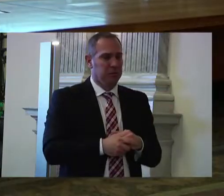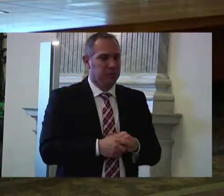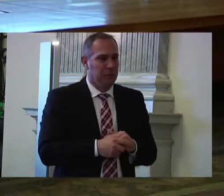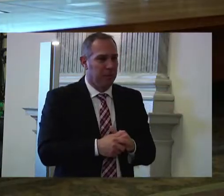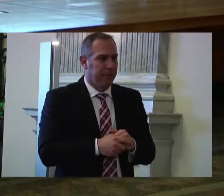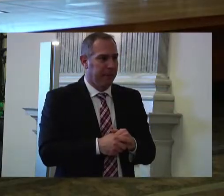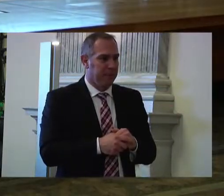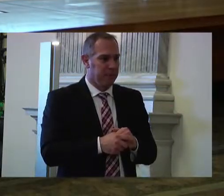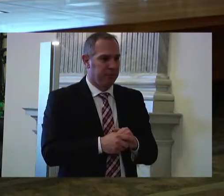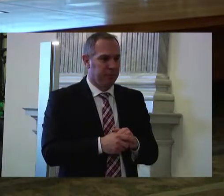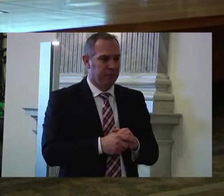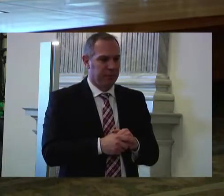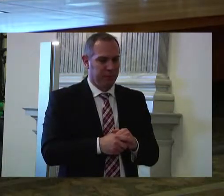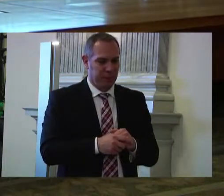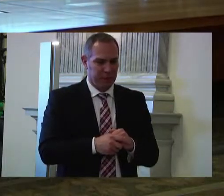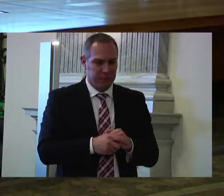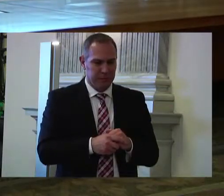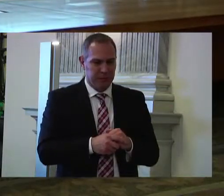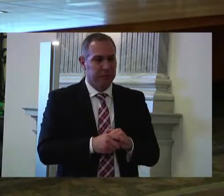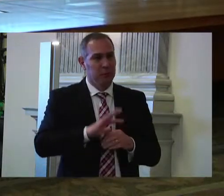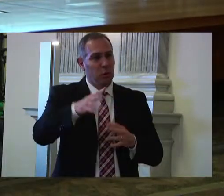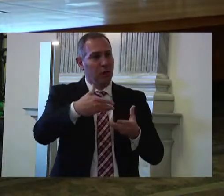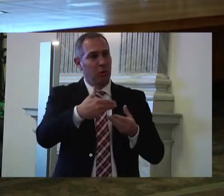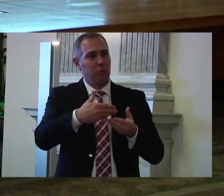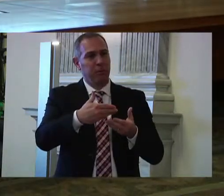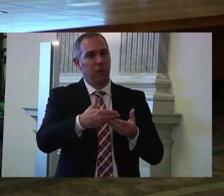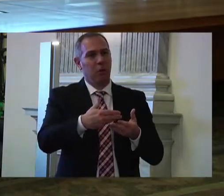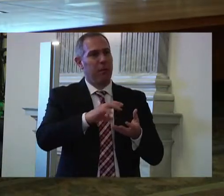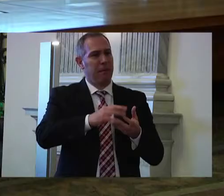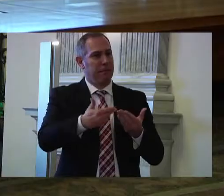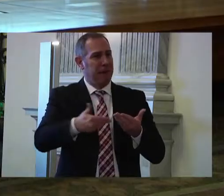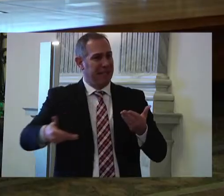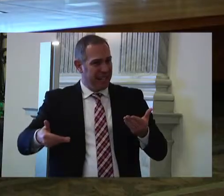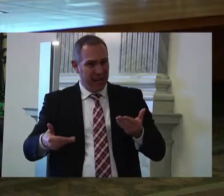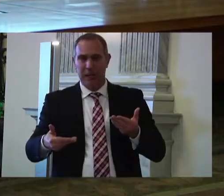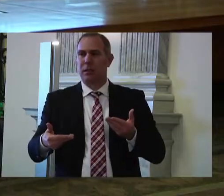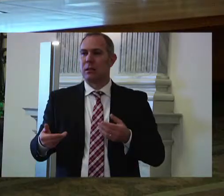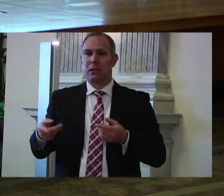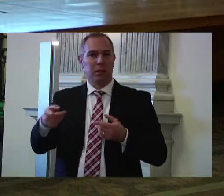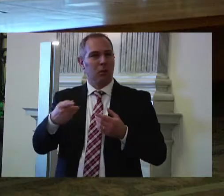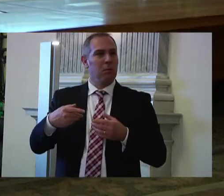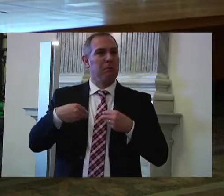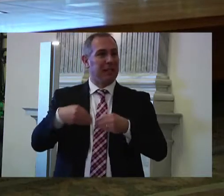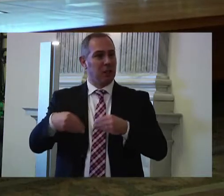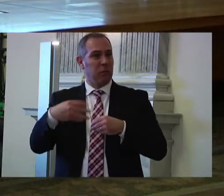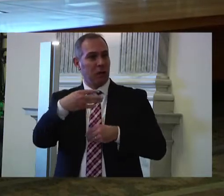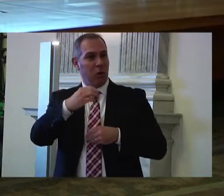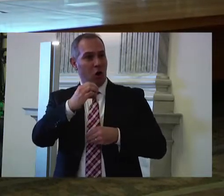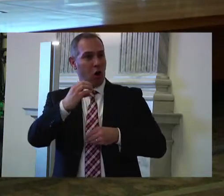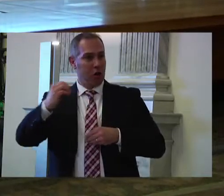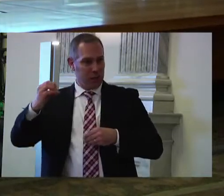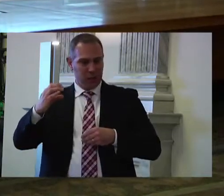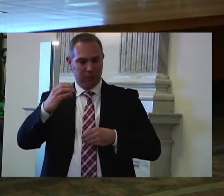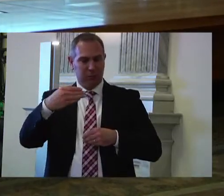moduli. L'altra parte del materiale messo a disposizione ai partecipanti al MOOC sono